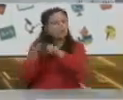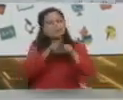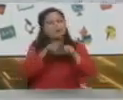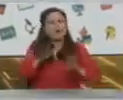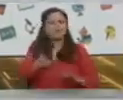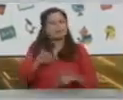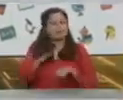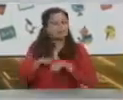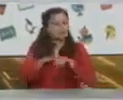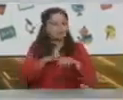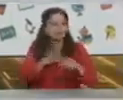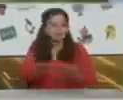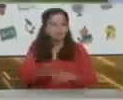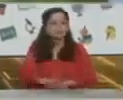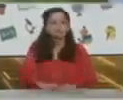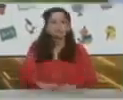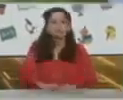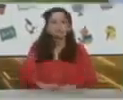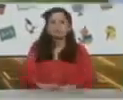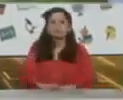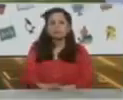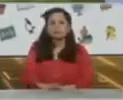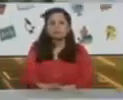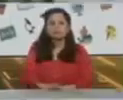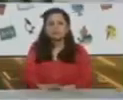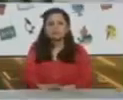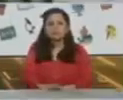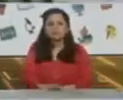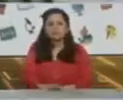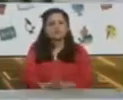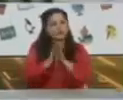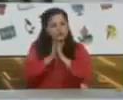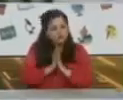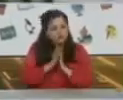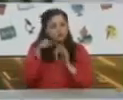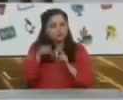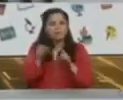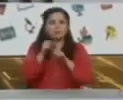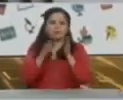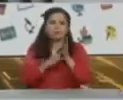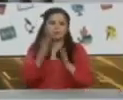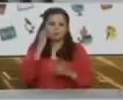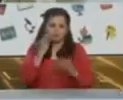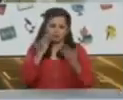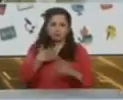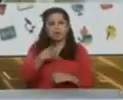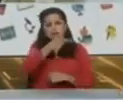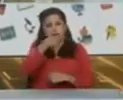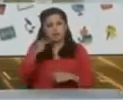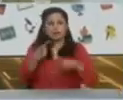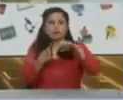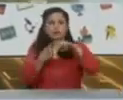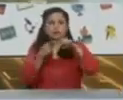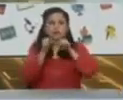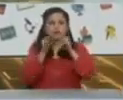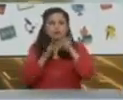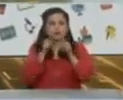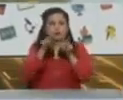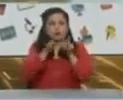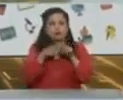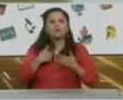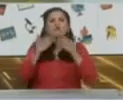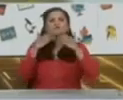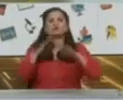Namaste, Prime Minister sir. My name is Tanay and I am a student